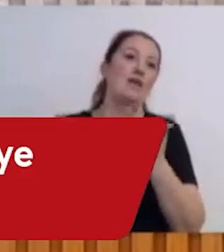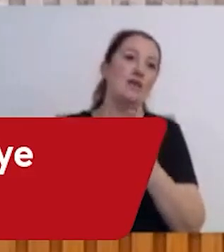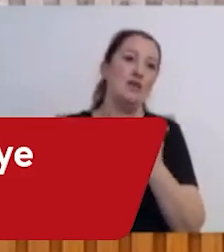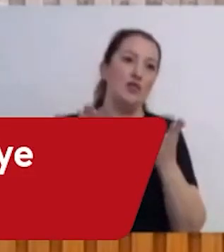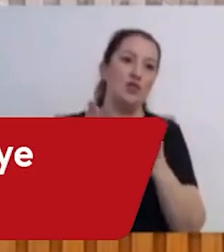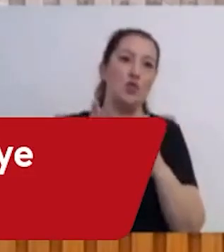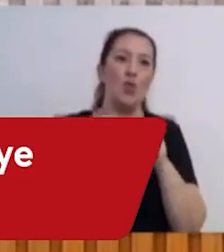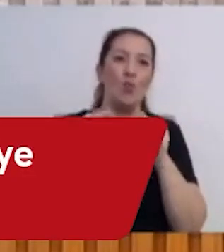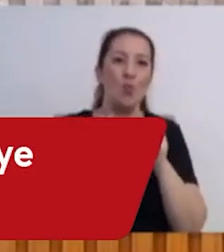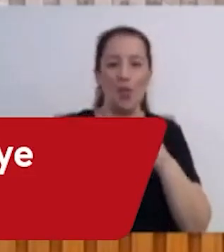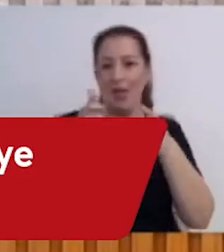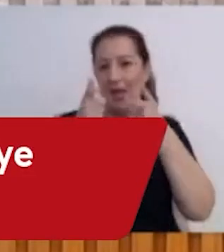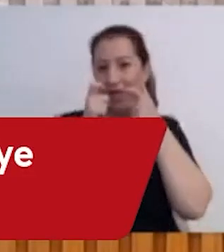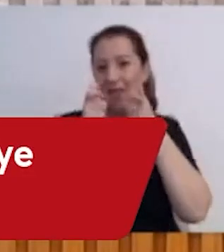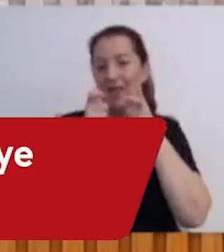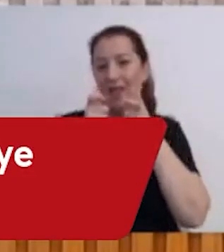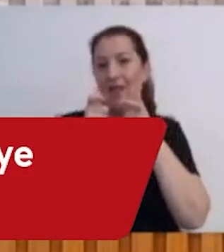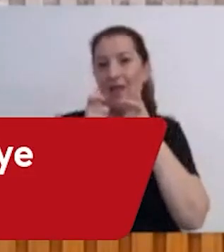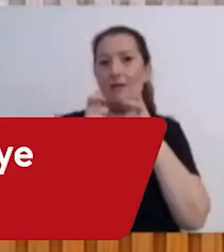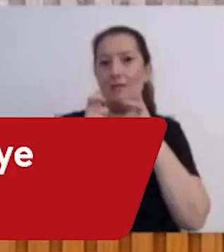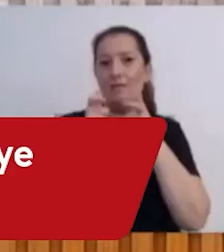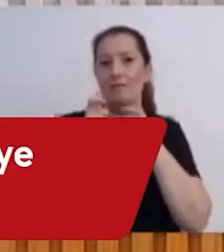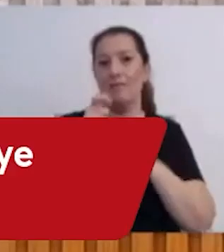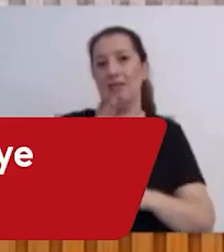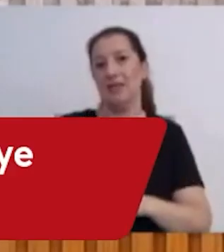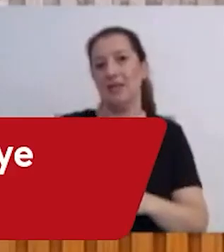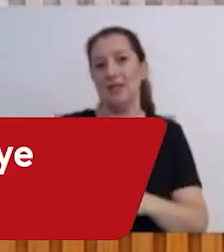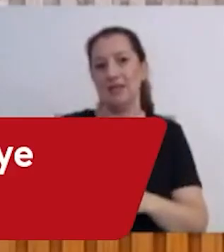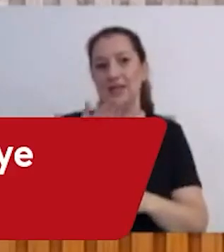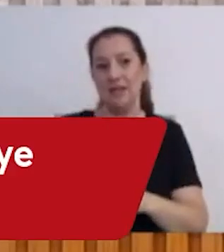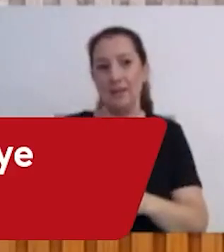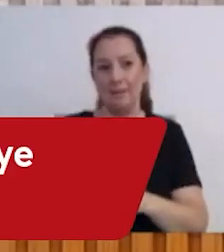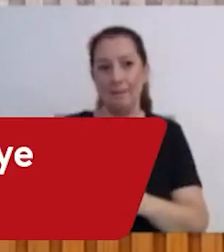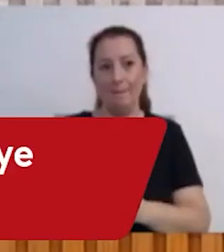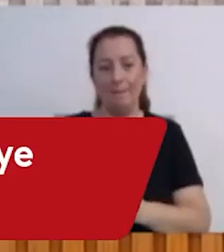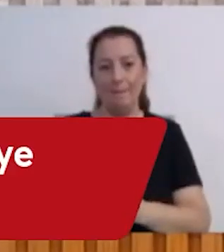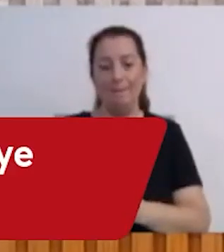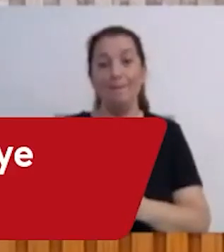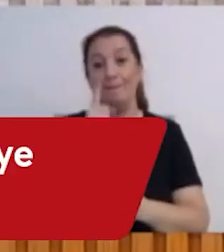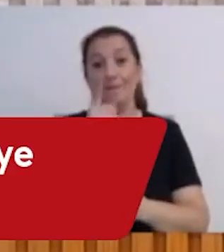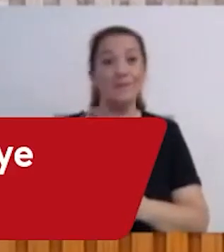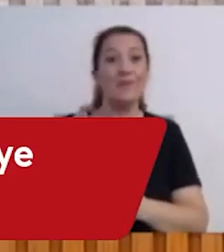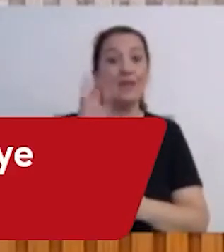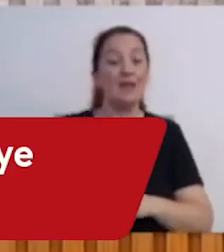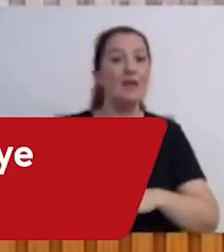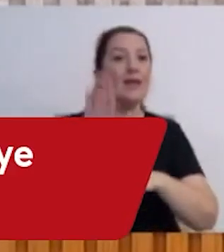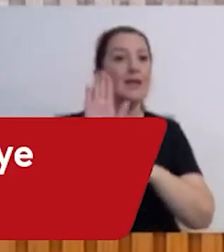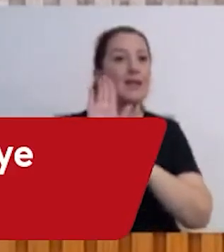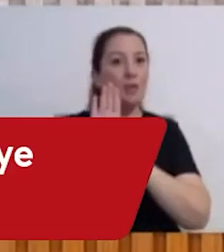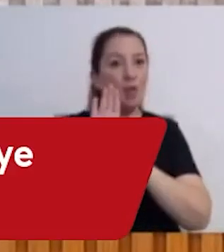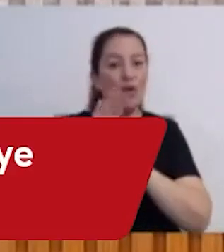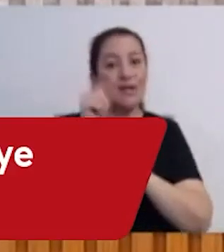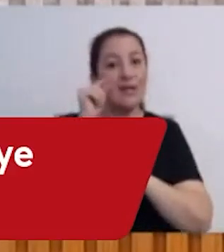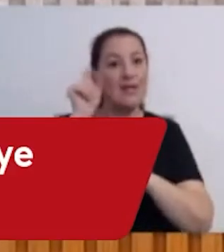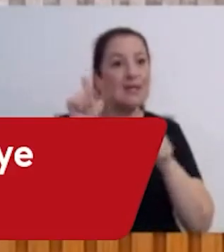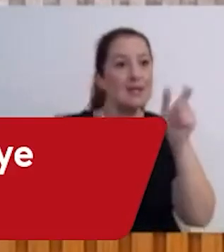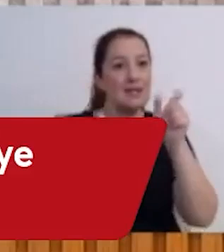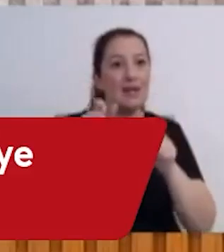Bunlara dikkatinizi çekmek istiyorum. Bir diğeri demokrasi, insan